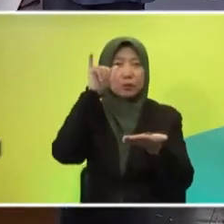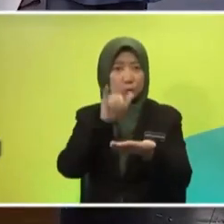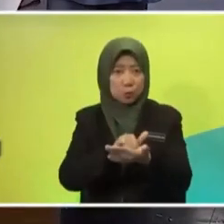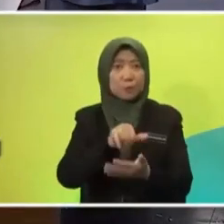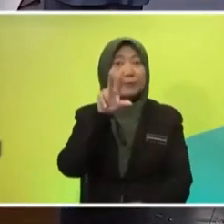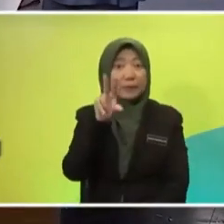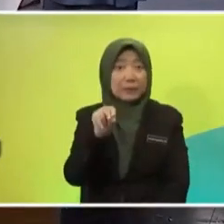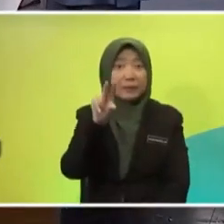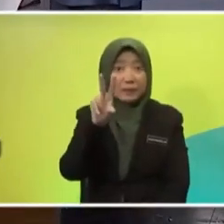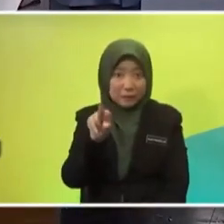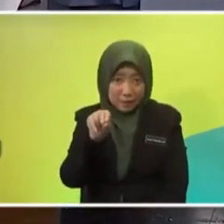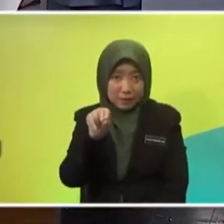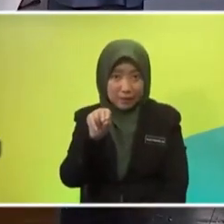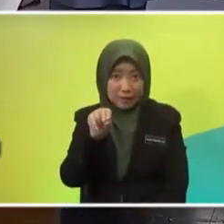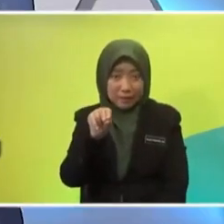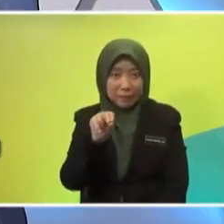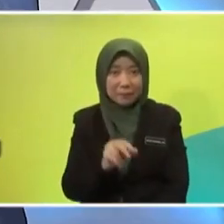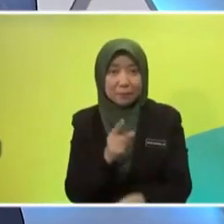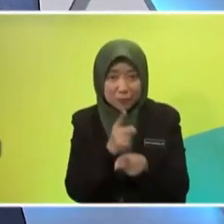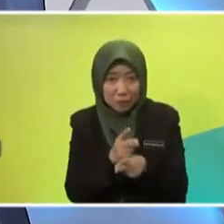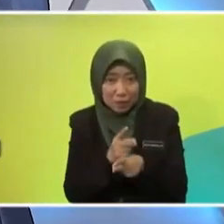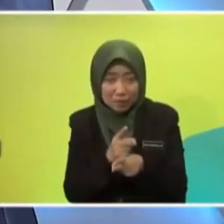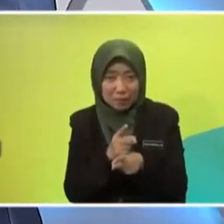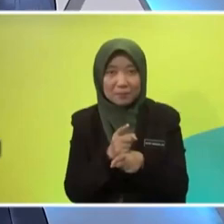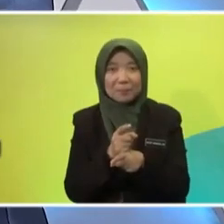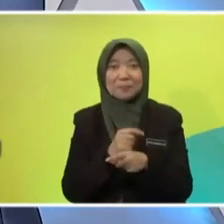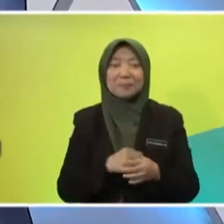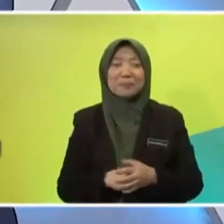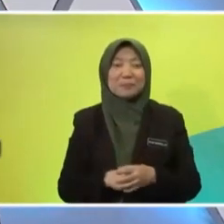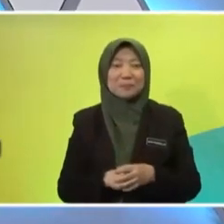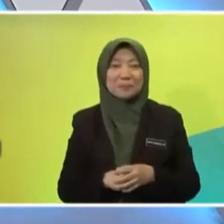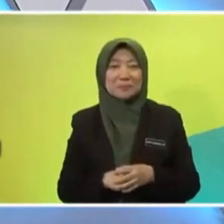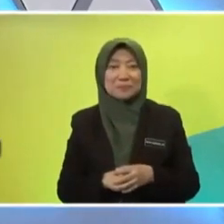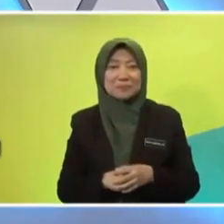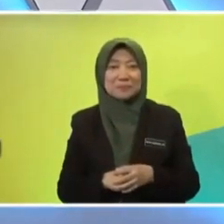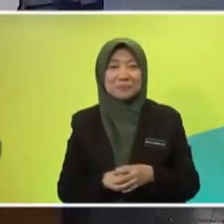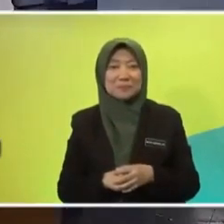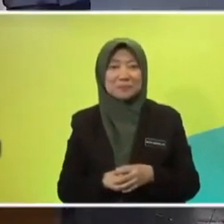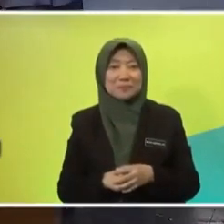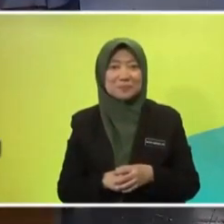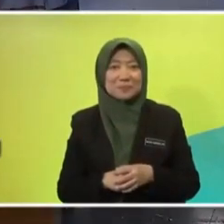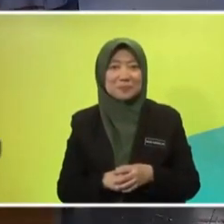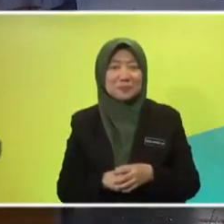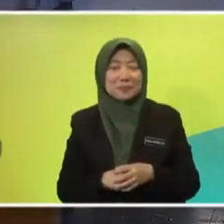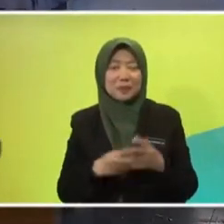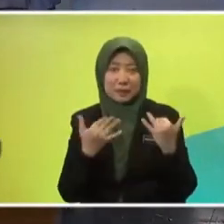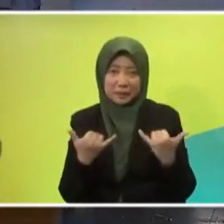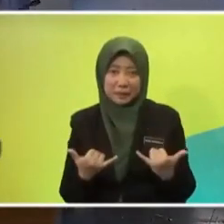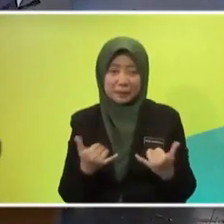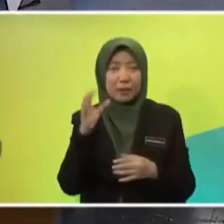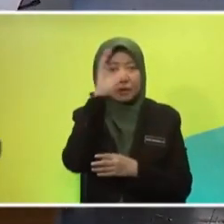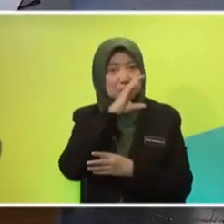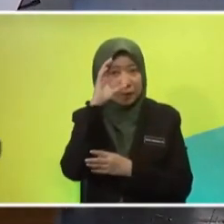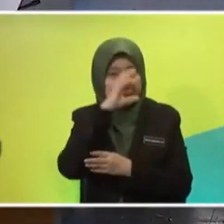itik. Betulkah, cikgu Rohana? Ya, betul. Tepat sekali, cikgu Su. Betul jawapan, cikgu. Saya